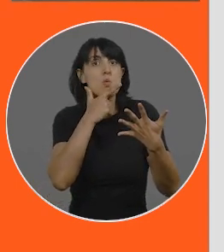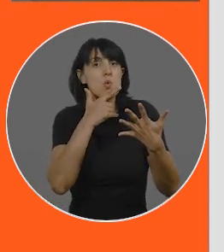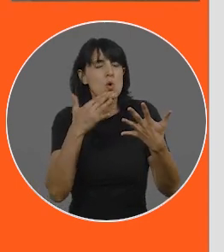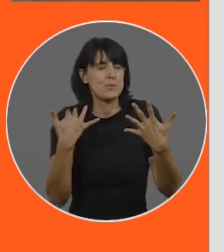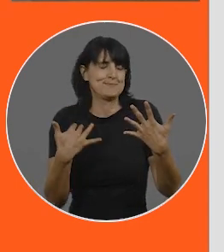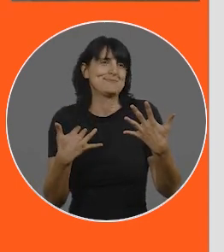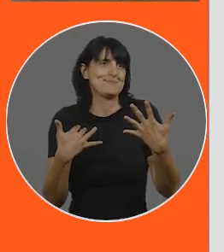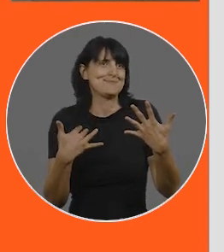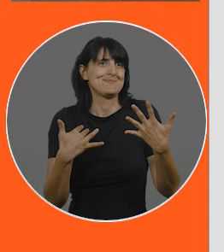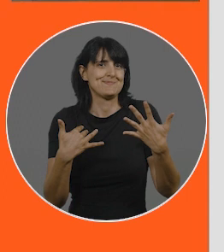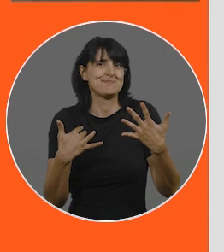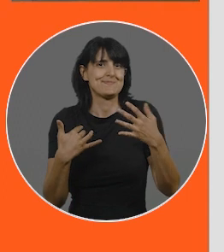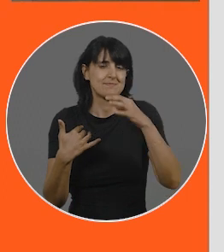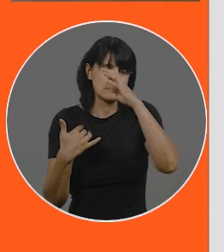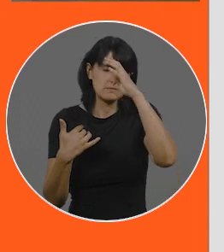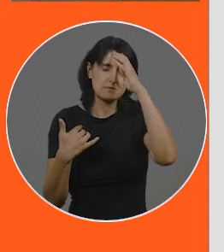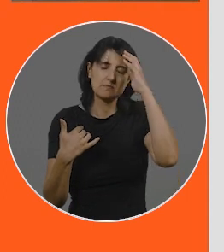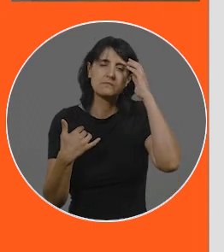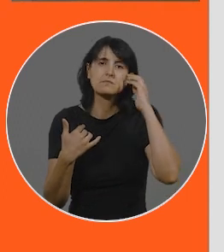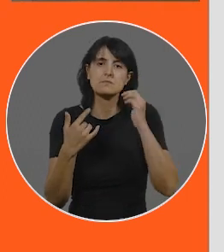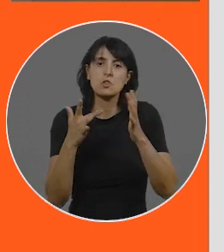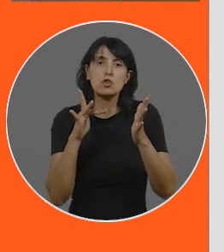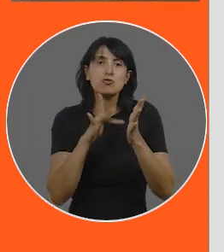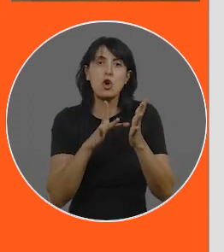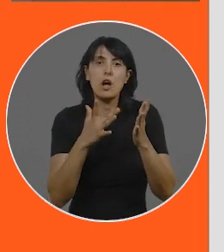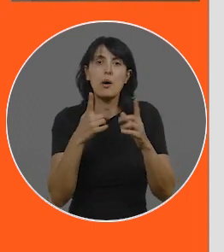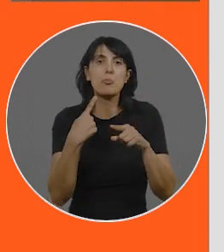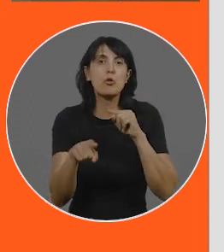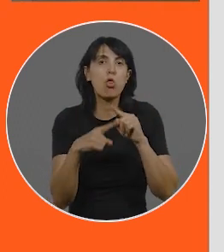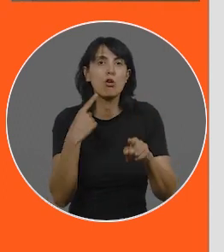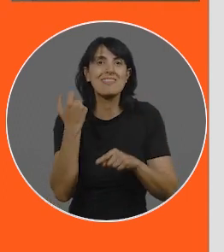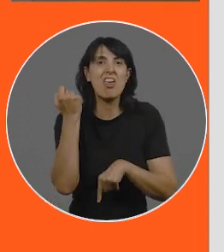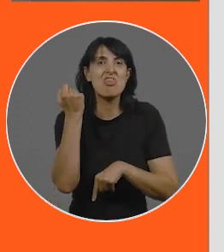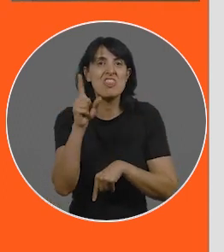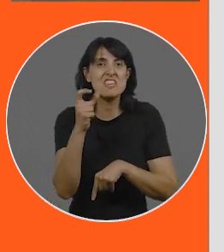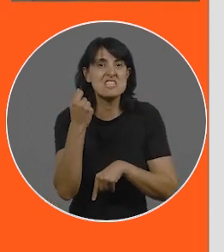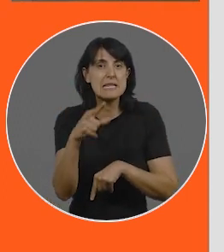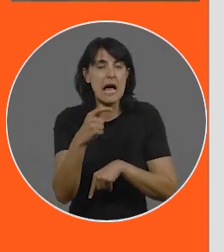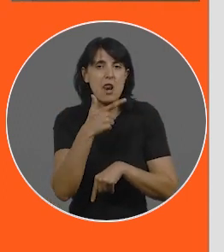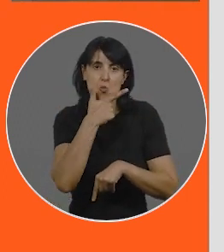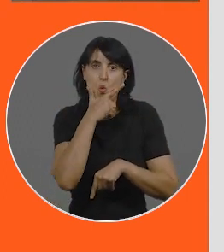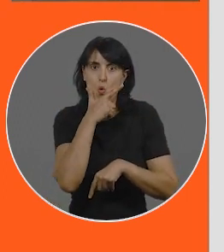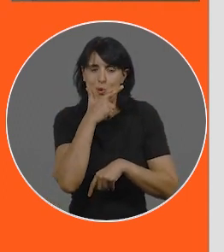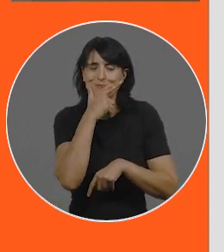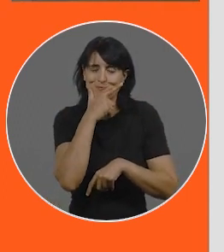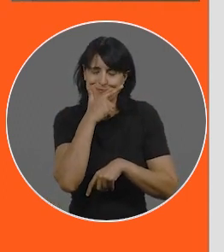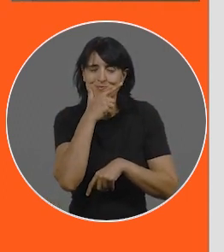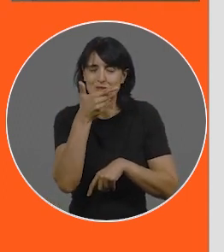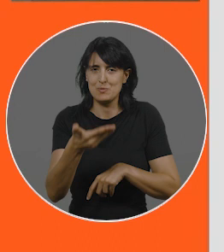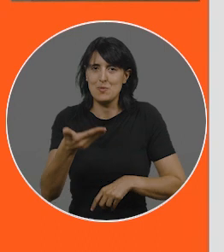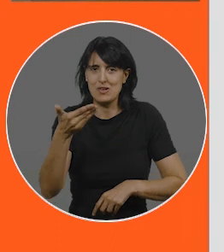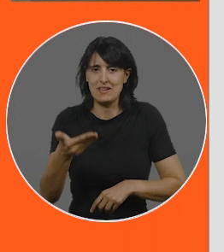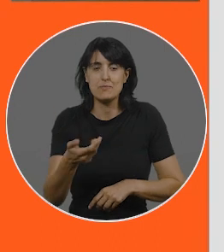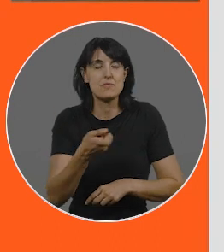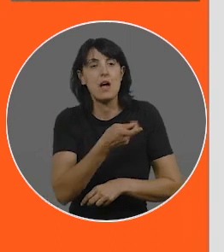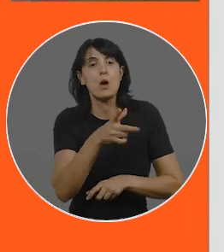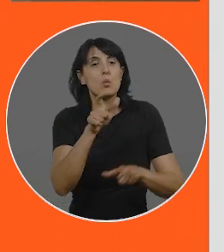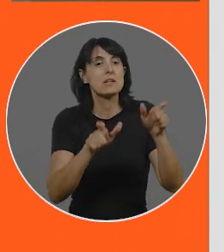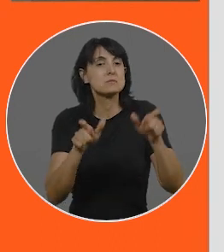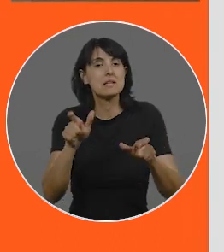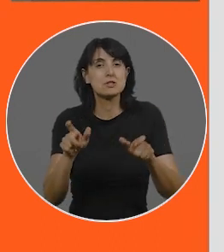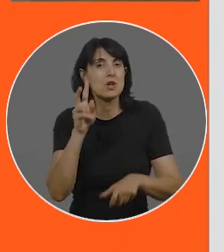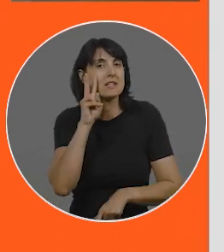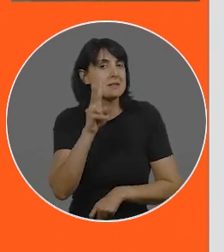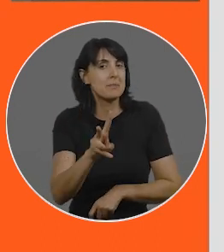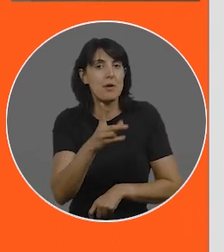d'aquells xatxipiruli quan estem fent un producte digital. Per què? Doncs perquè hi ha persones que no el veuen, hi ha